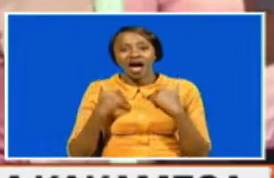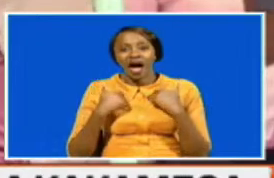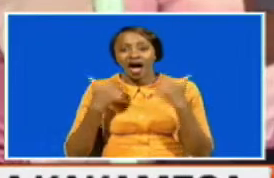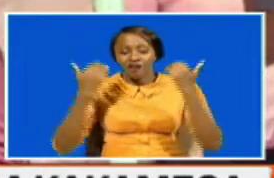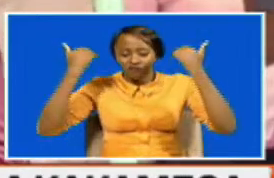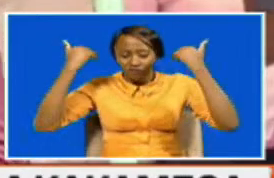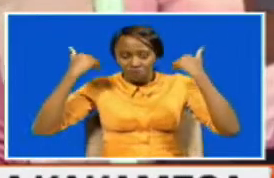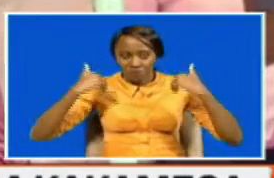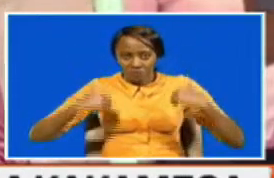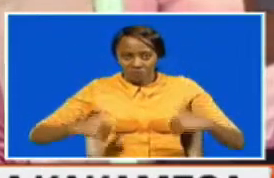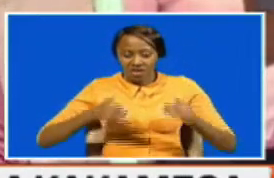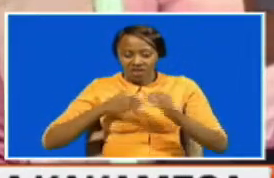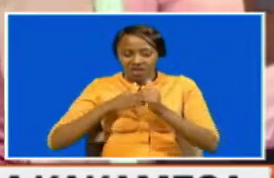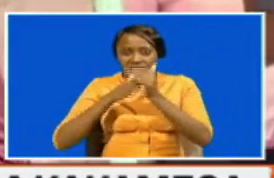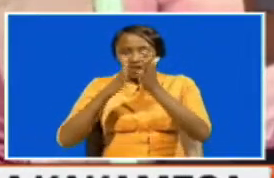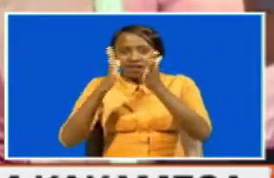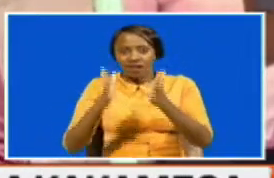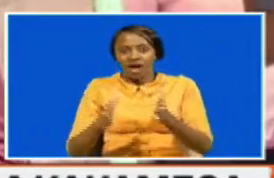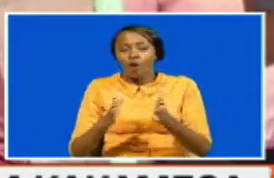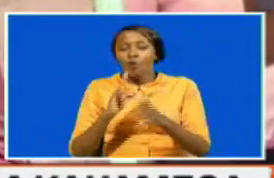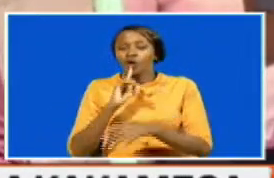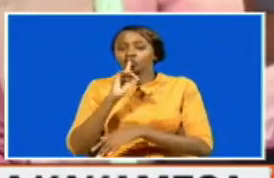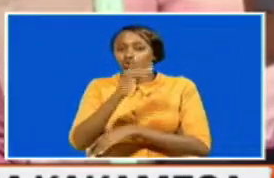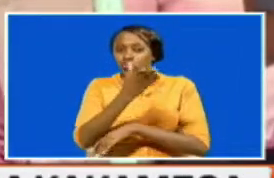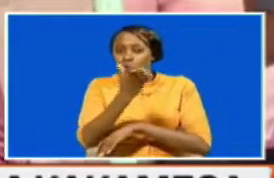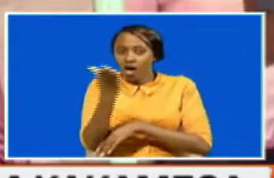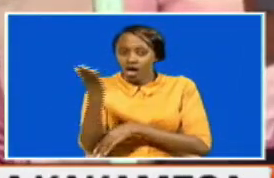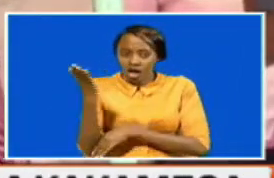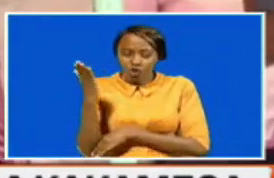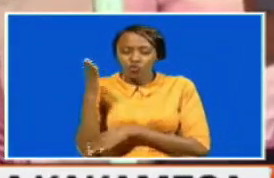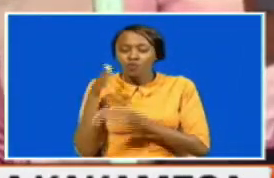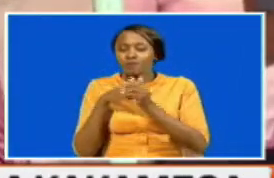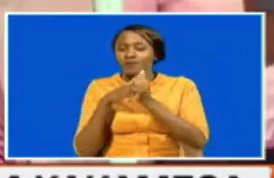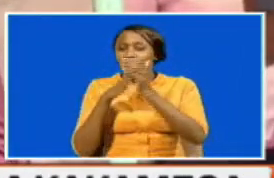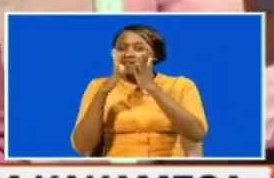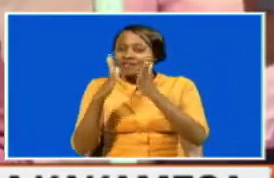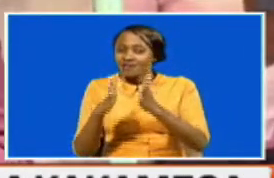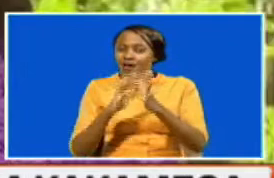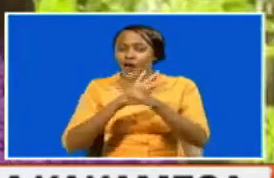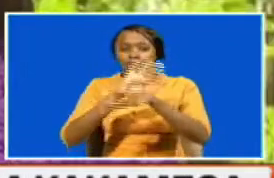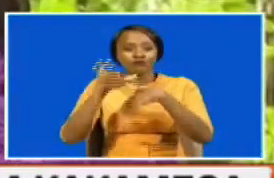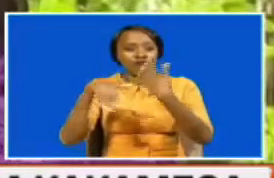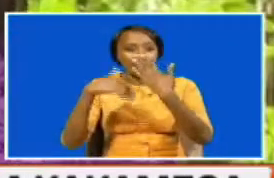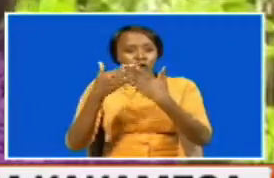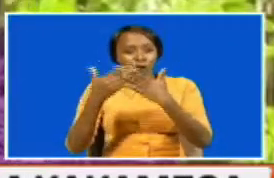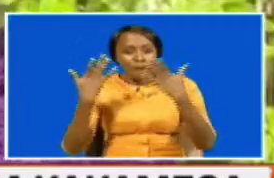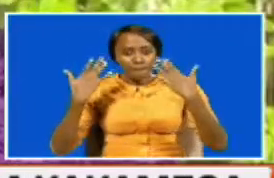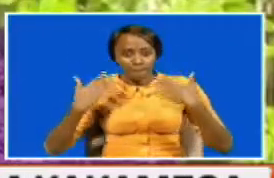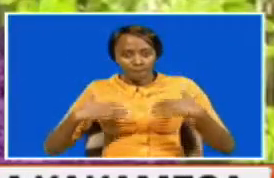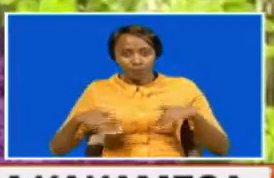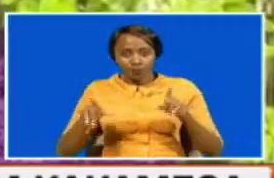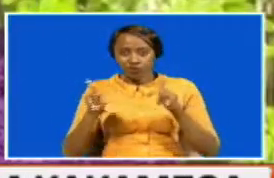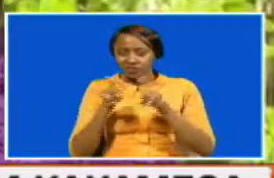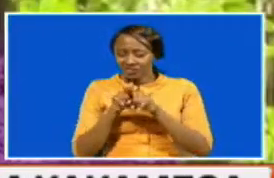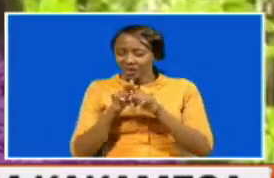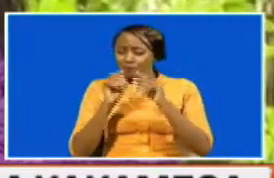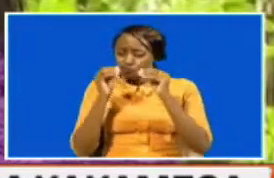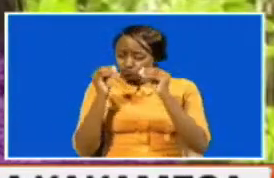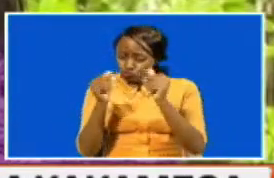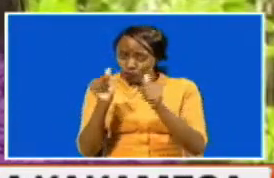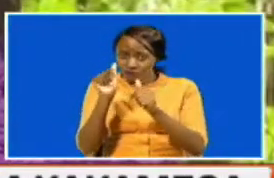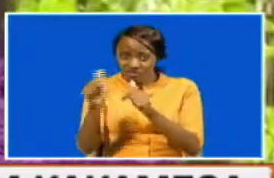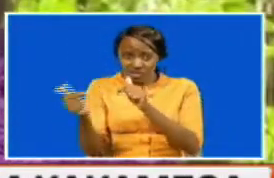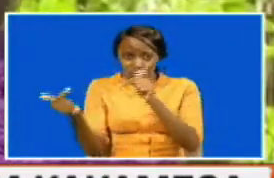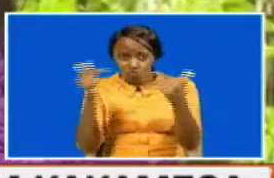kama kiongozi wenyu, I want to assure you, mimi nitakuwa kiongozi wa kila mtu. We need to resolve these wrangles